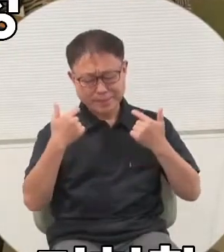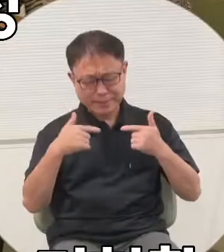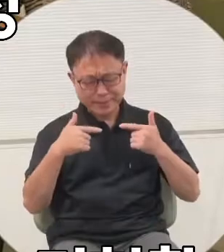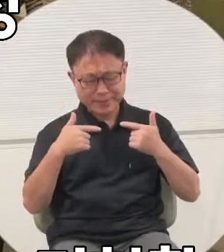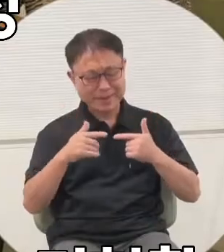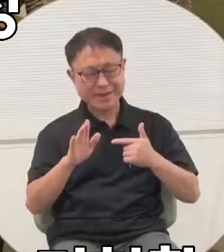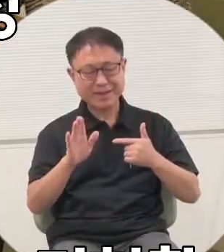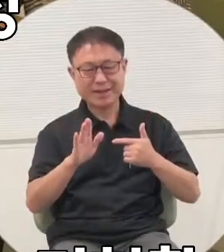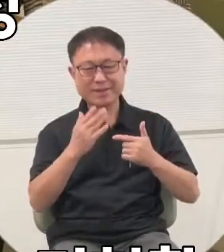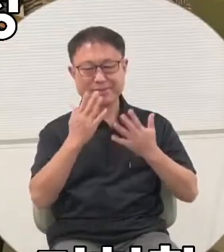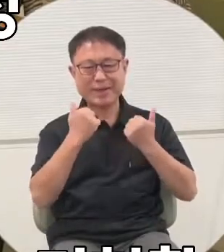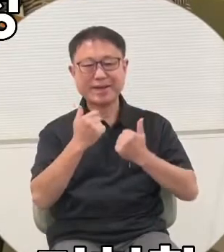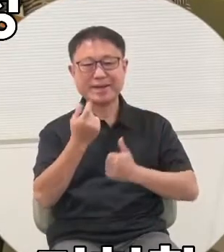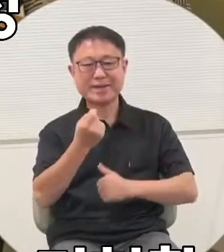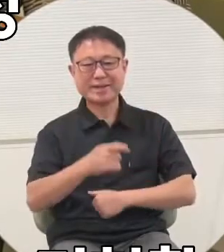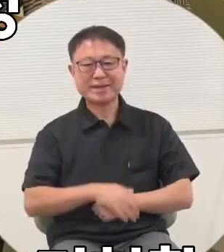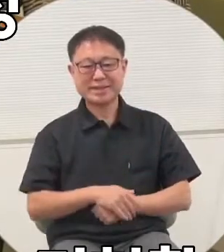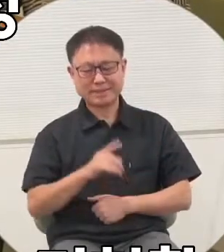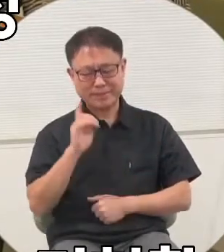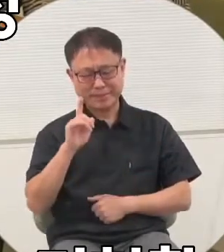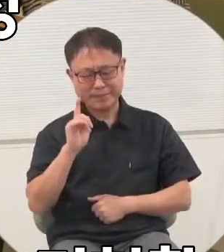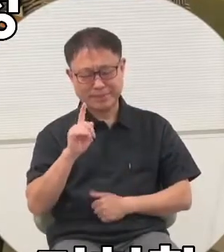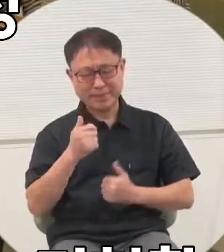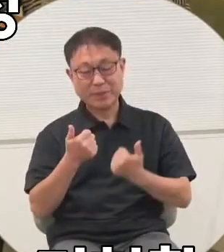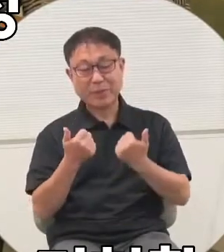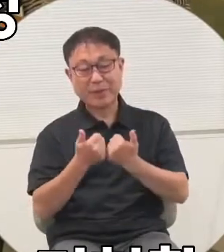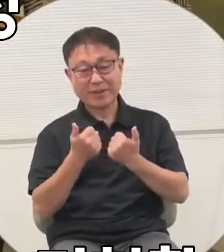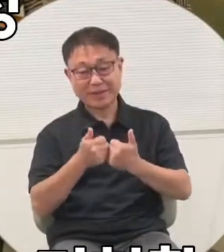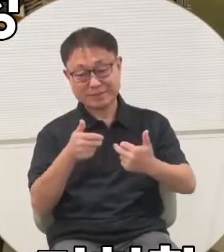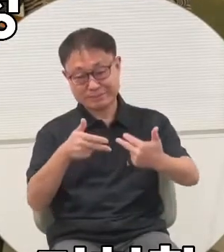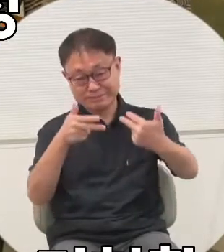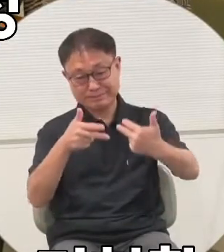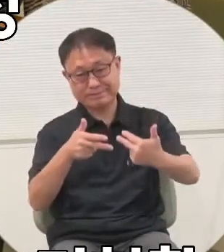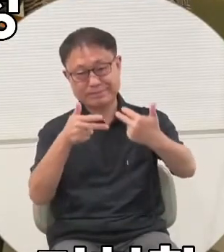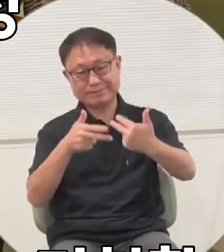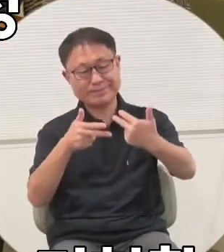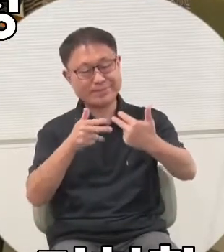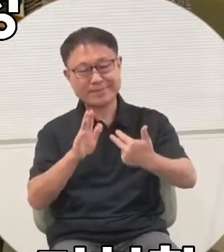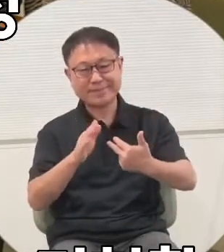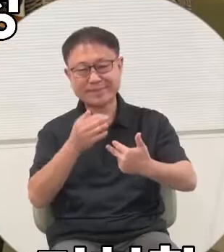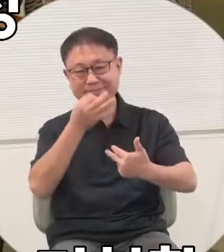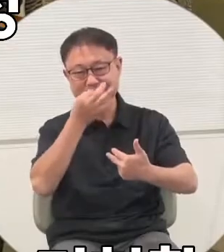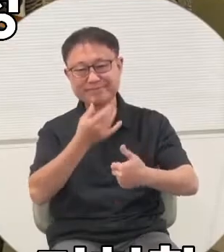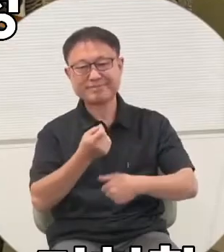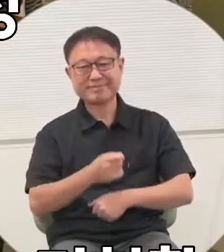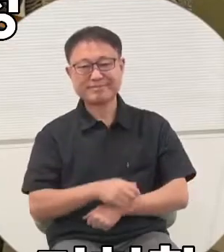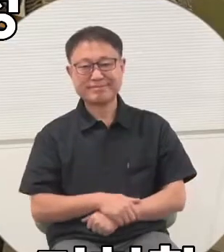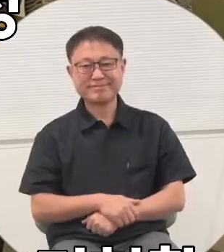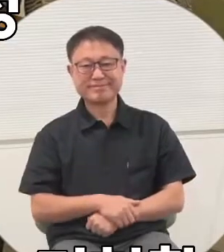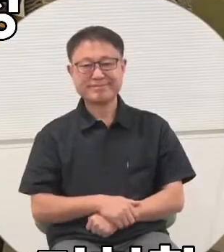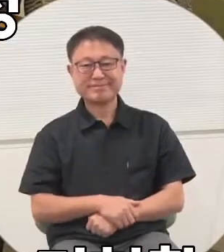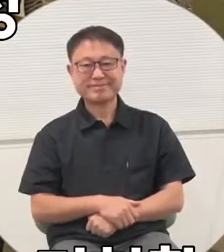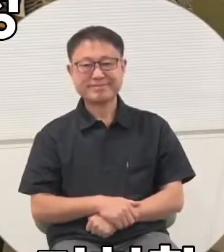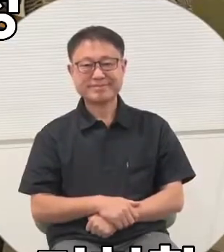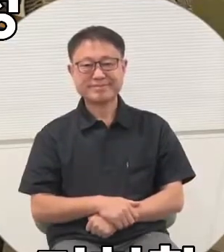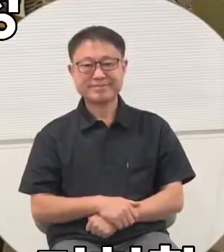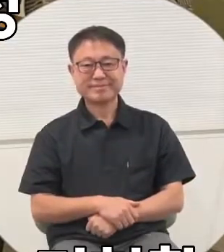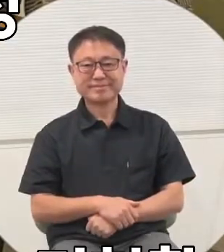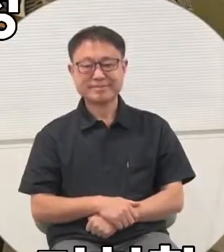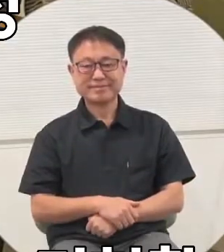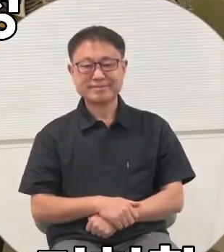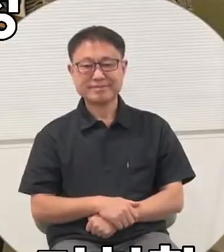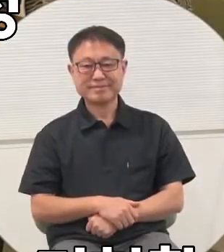우리가 매일매일 회의도 막 이렇게 하고 그게 참 힘든 것 같아요. 근데 이제 다른 한편은